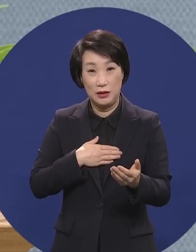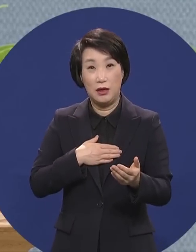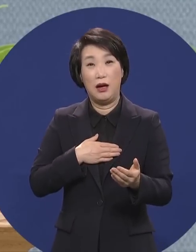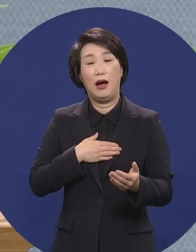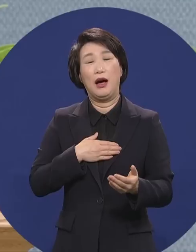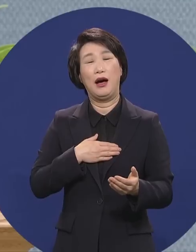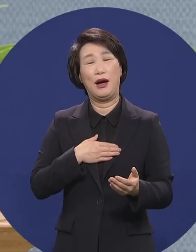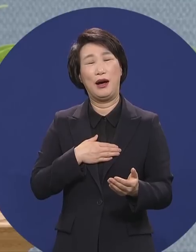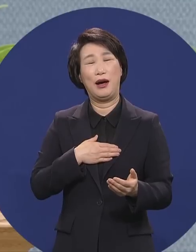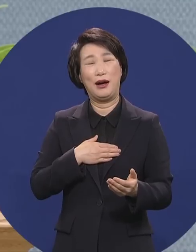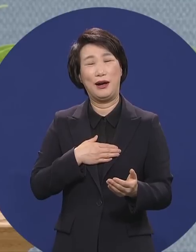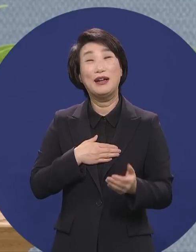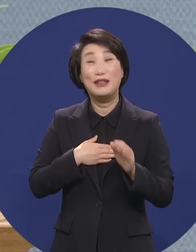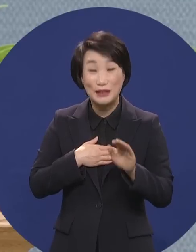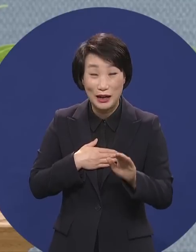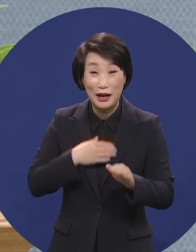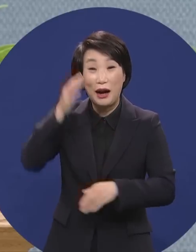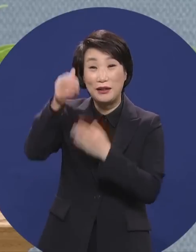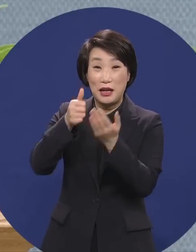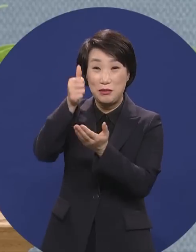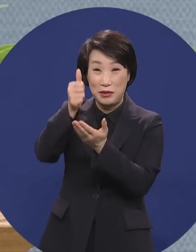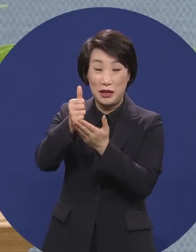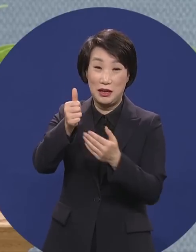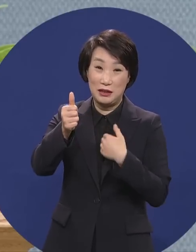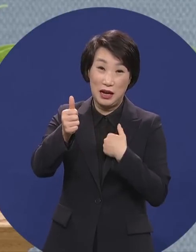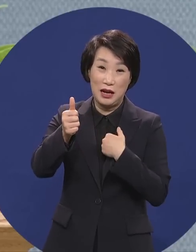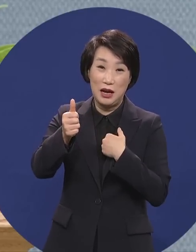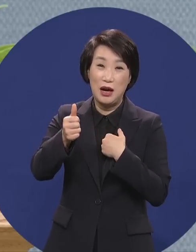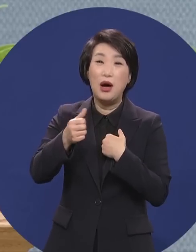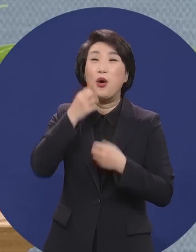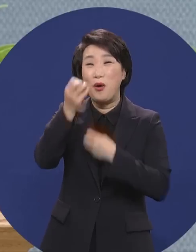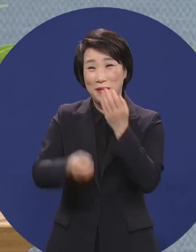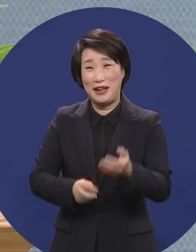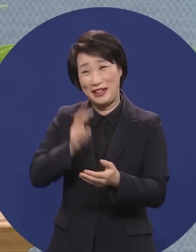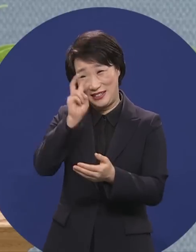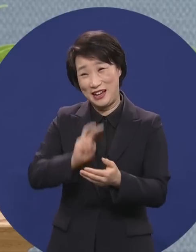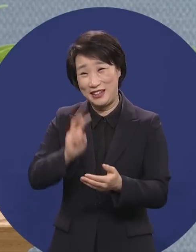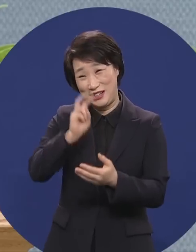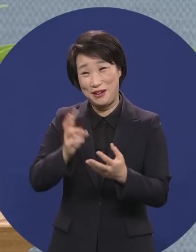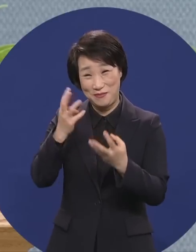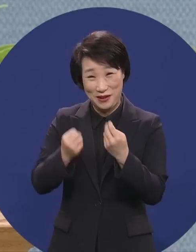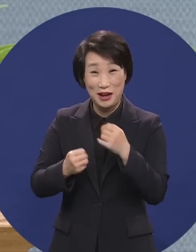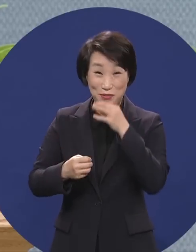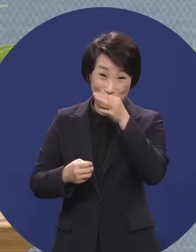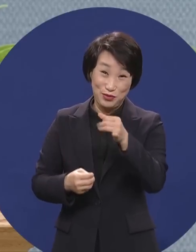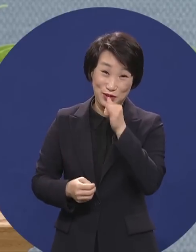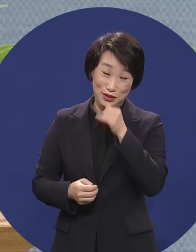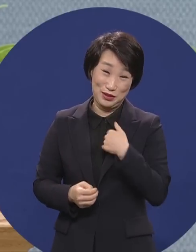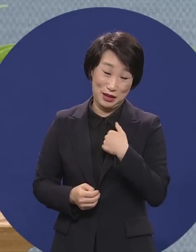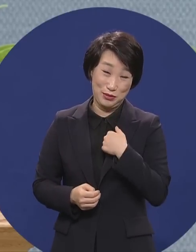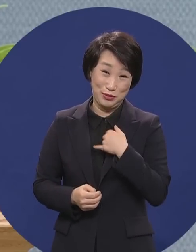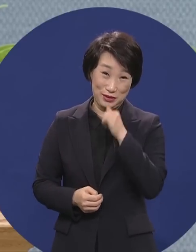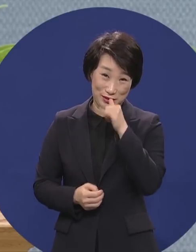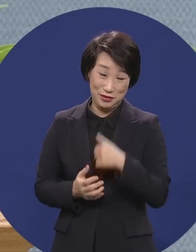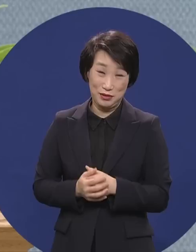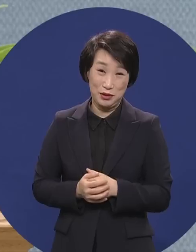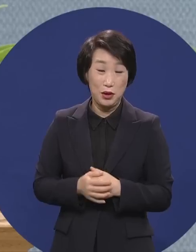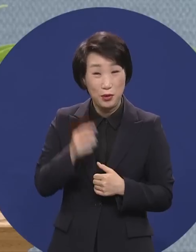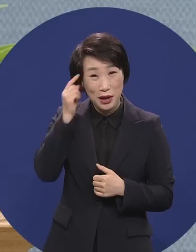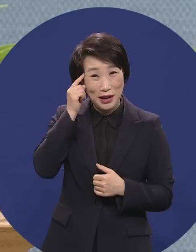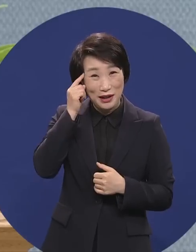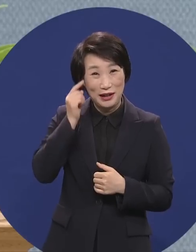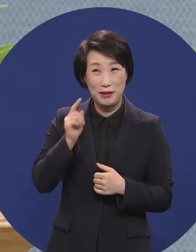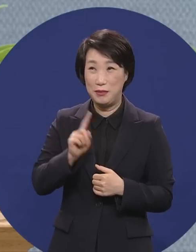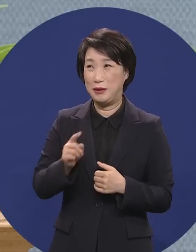참 하나님 앞에 고백의 찬양도 많이 했어요. 왜? 나